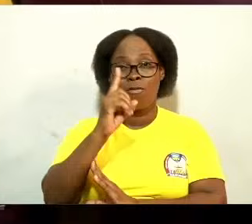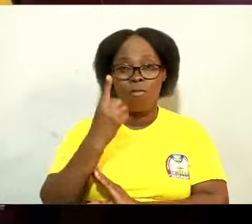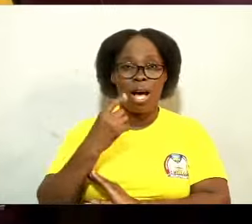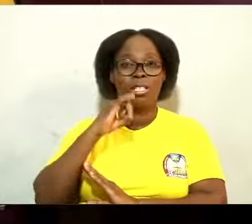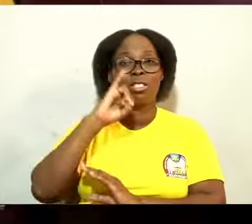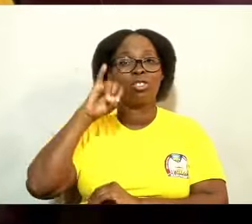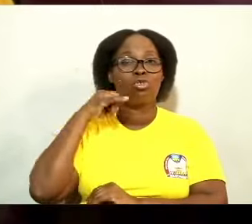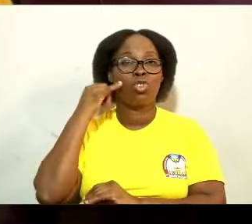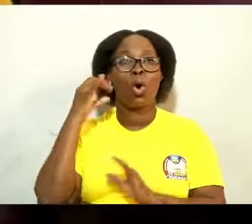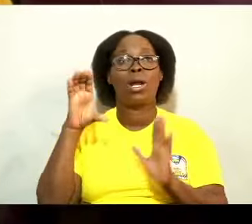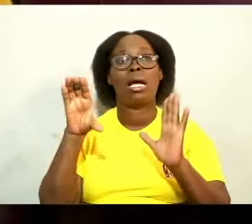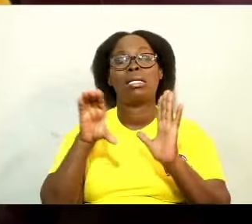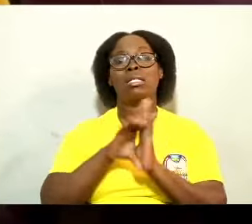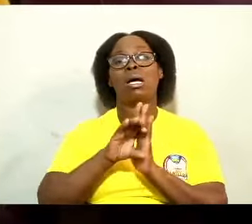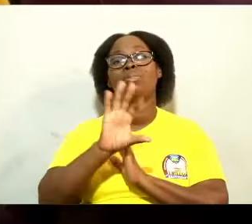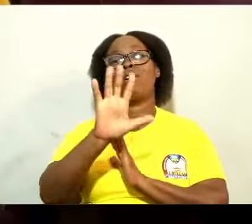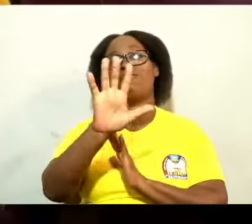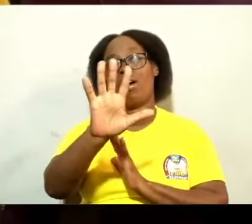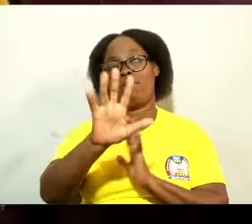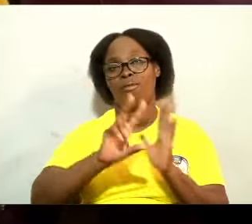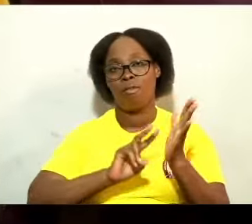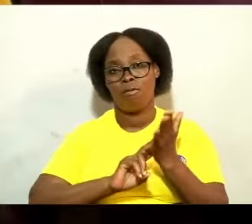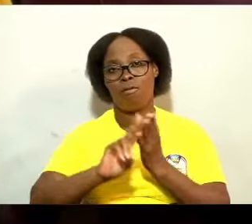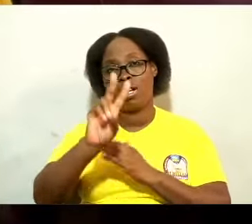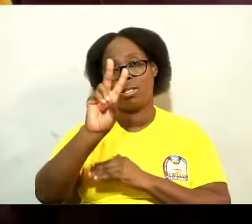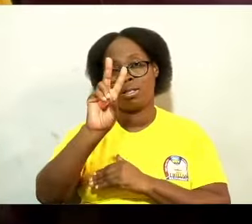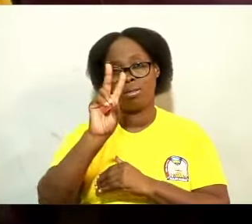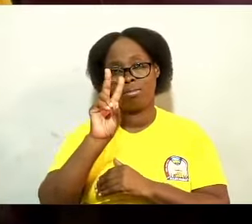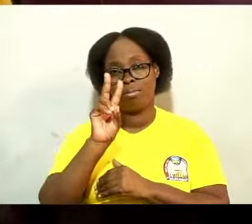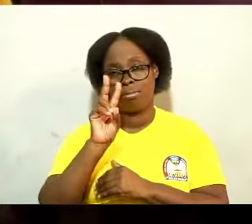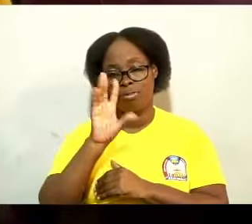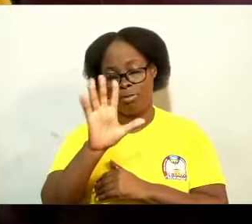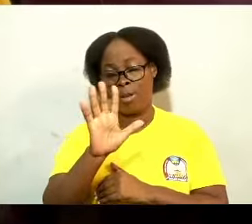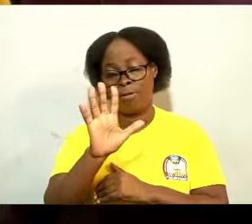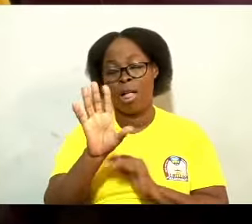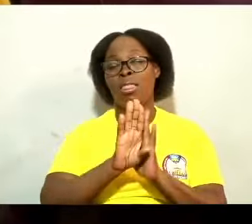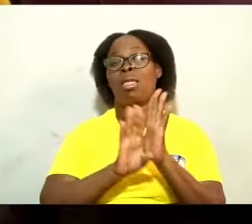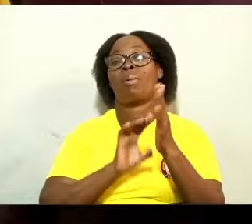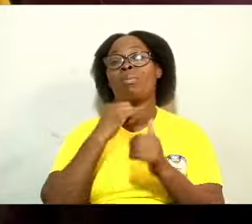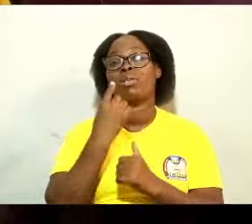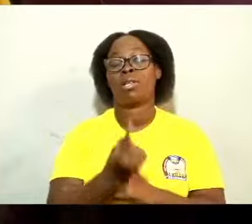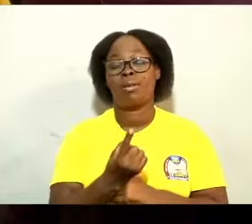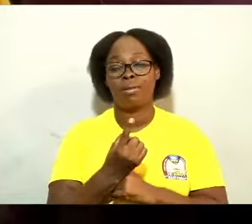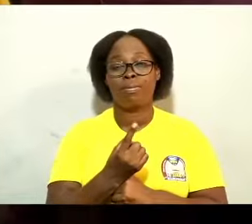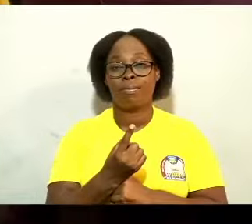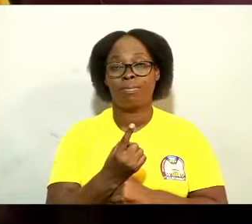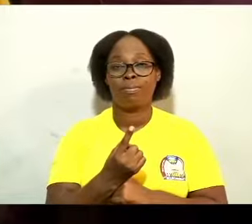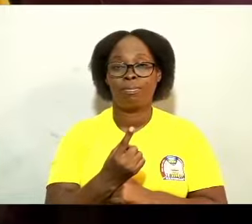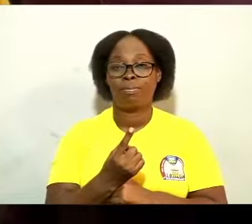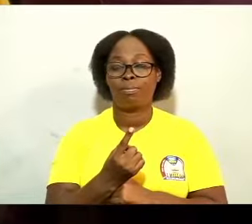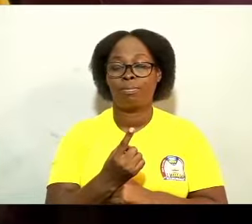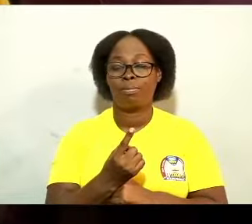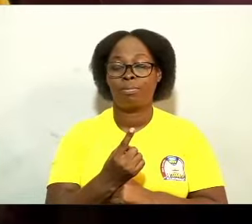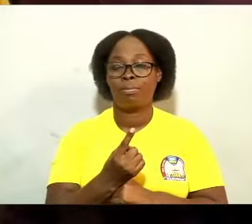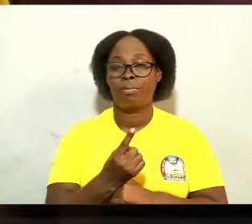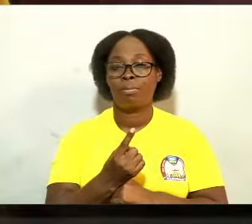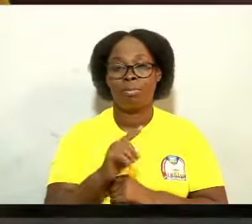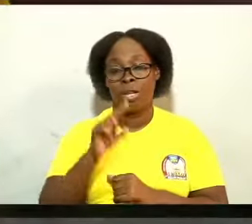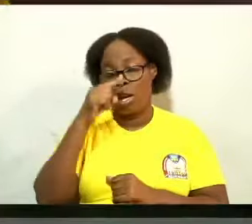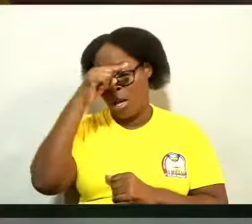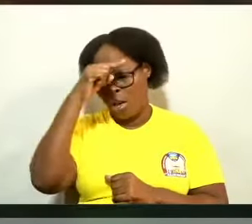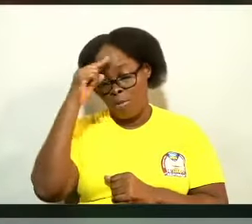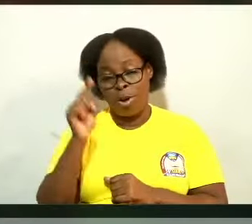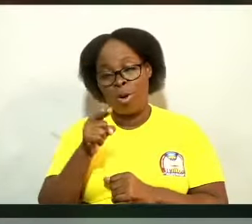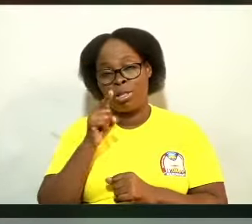wa Yohana na sura ya 5 na fungu la 3 maandiko yanasema, kwa maana